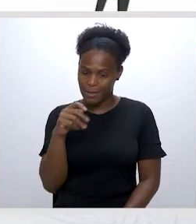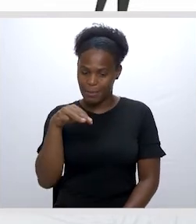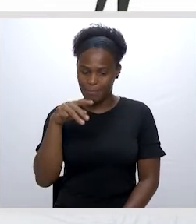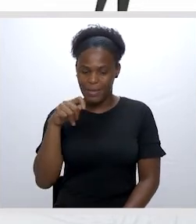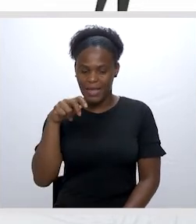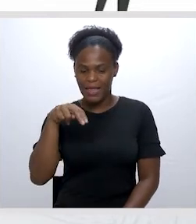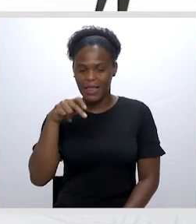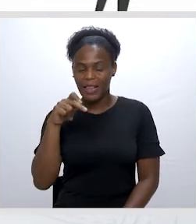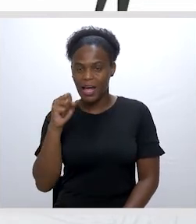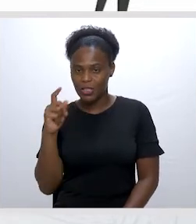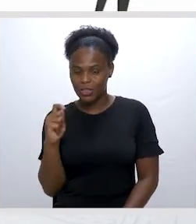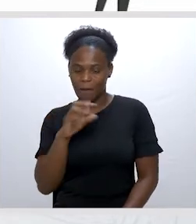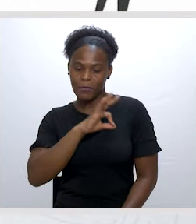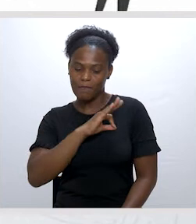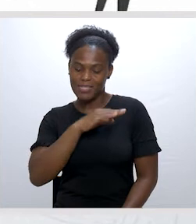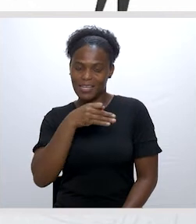professeur,